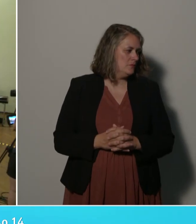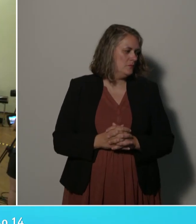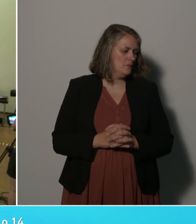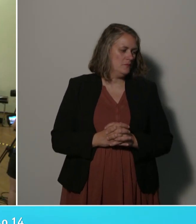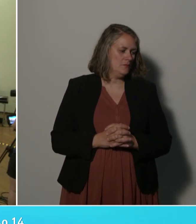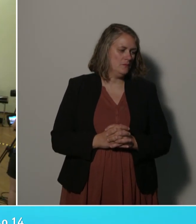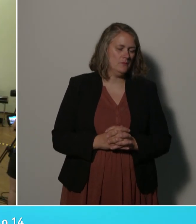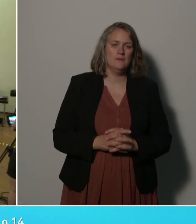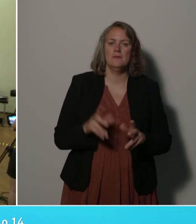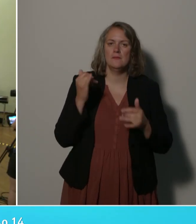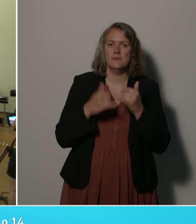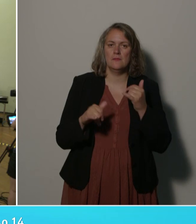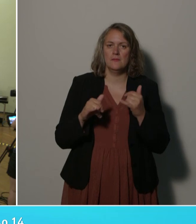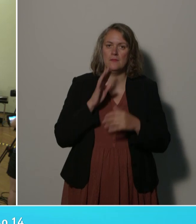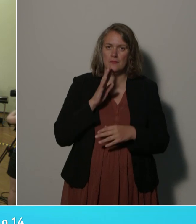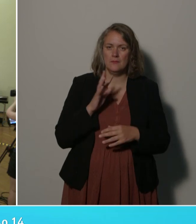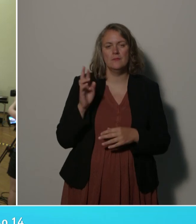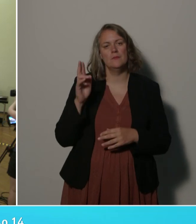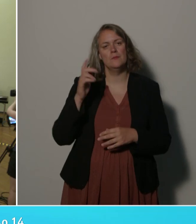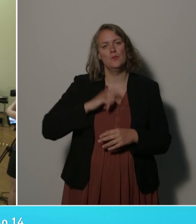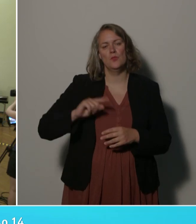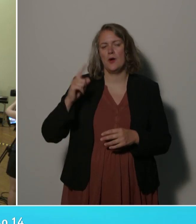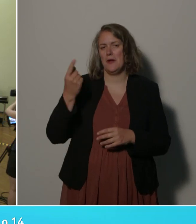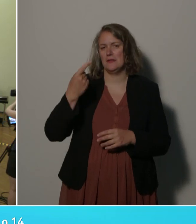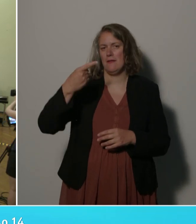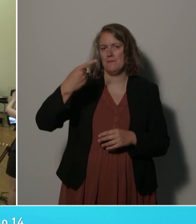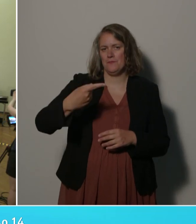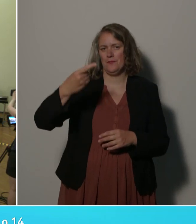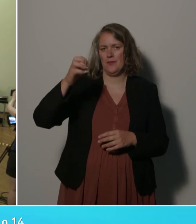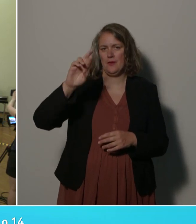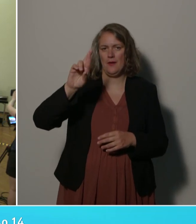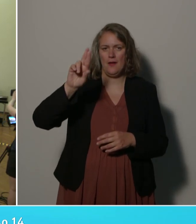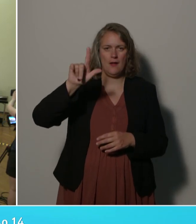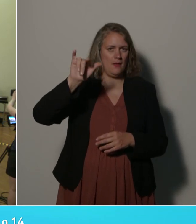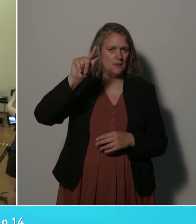Der bislang letzte auf der Rednerliste ist Bürgermeister Gerlitz.